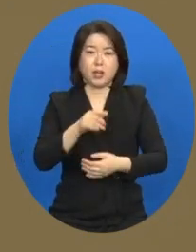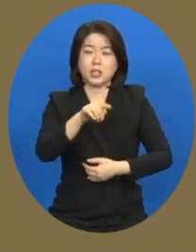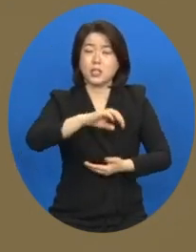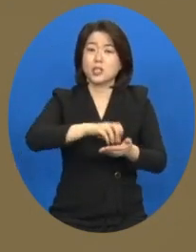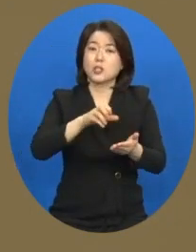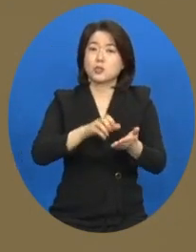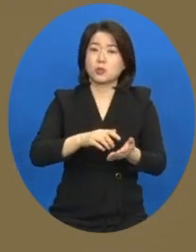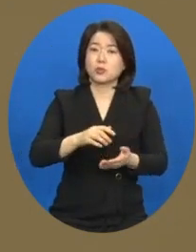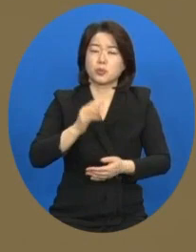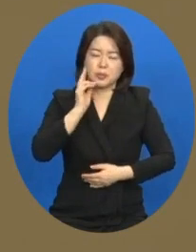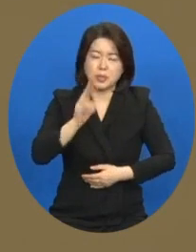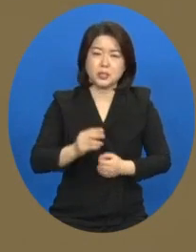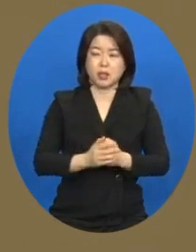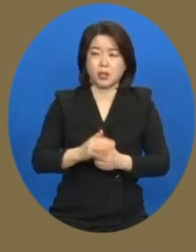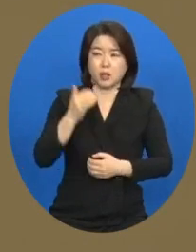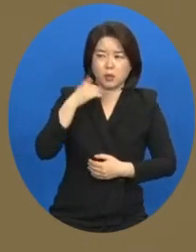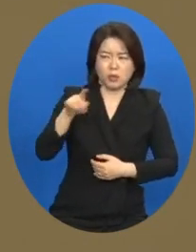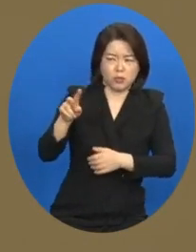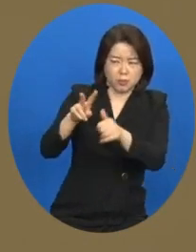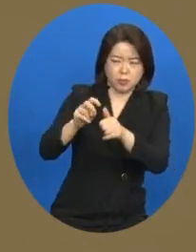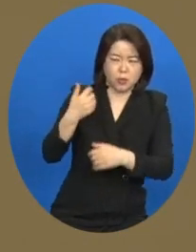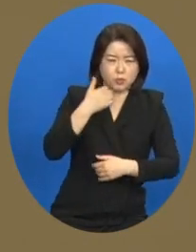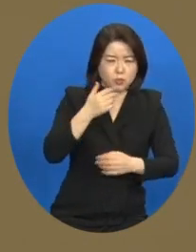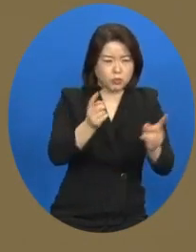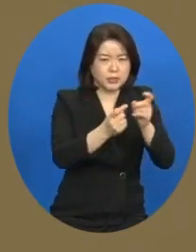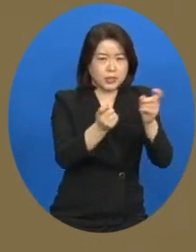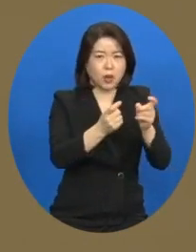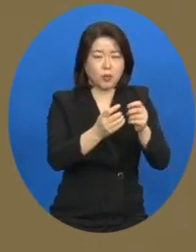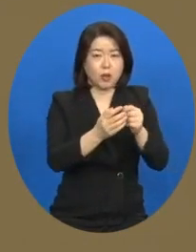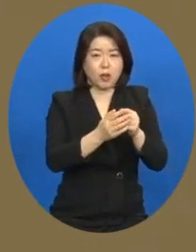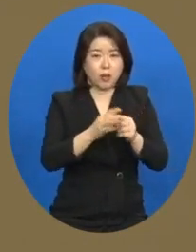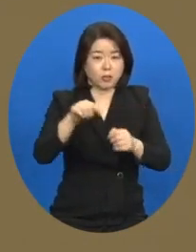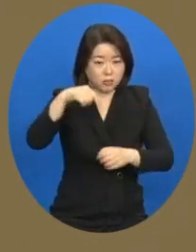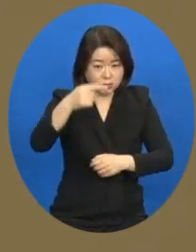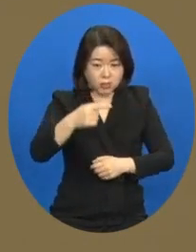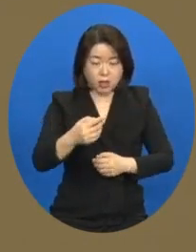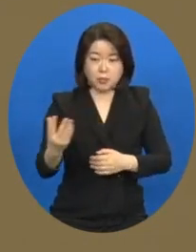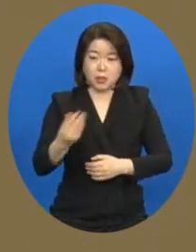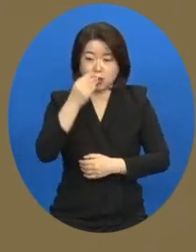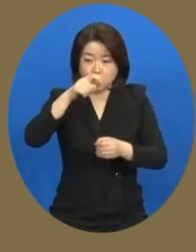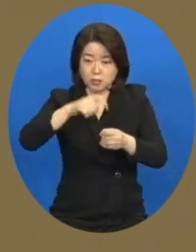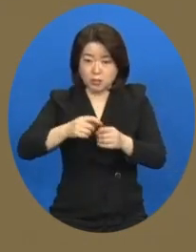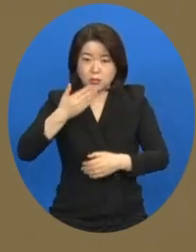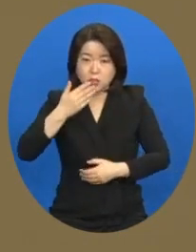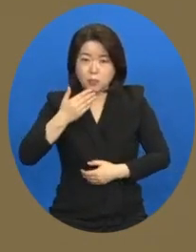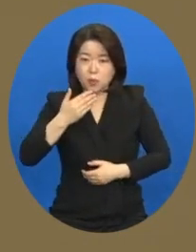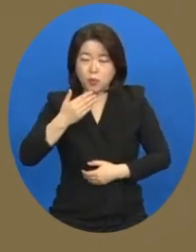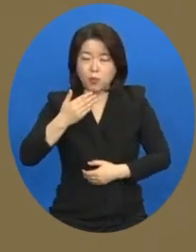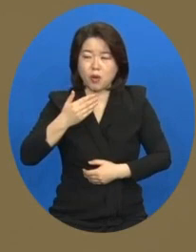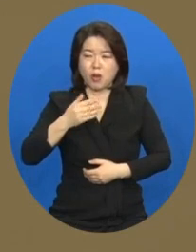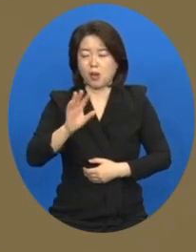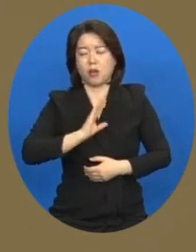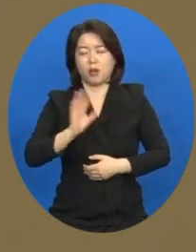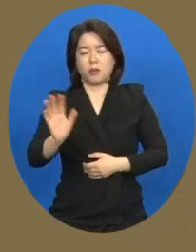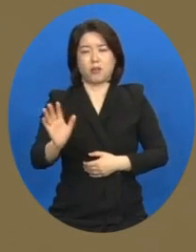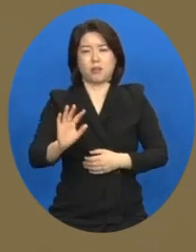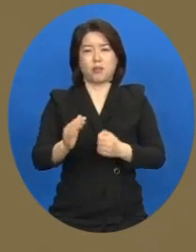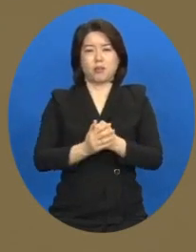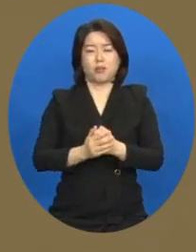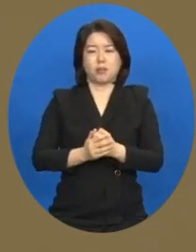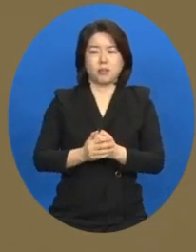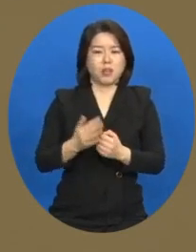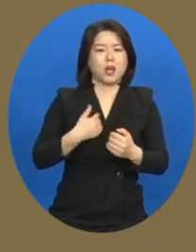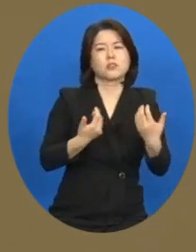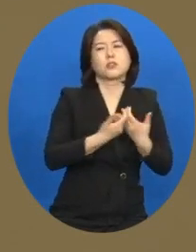거예요. 누구 미운 사람 있고 내가 누구와 싸우고 그러면 성찬? 나 누구랑 싸웠으니 성찬 못